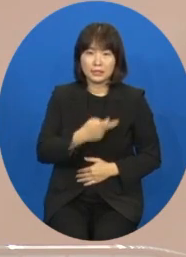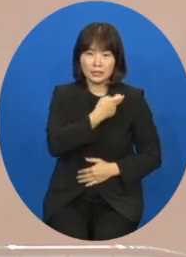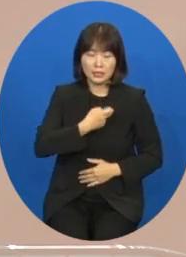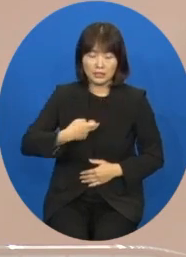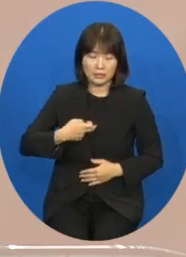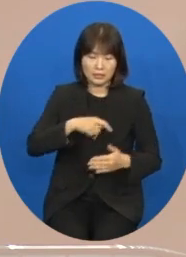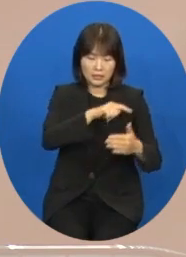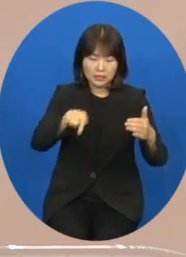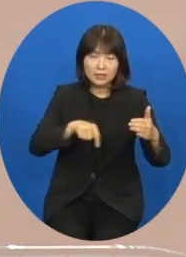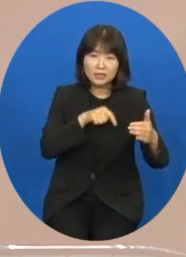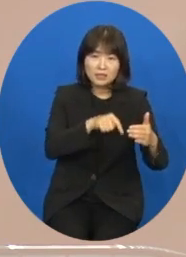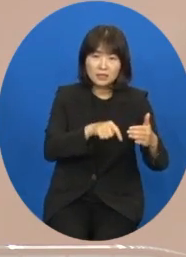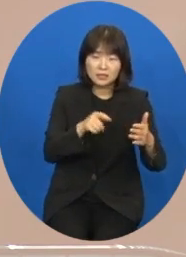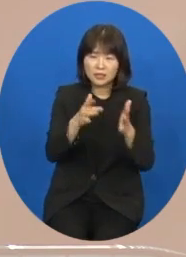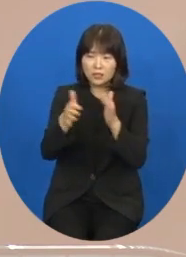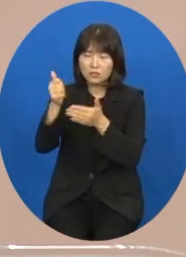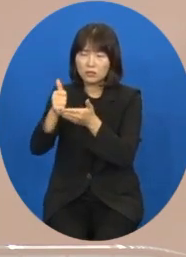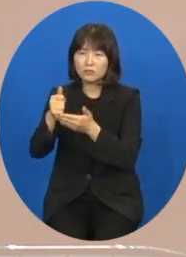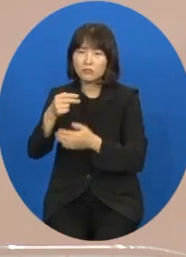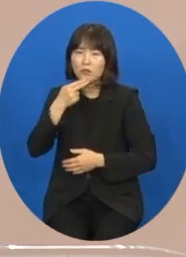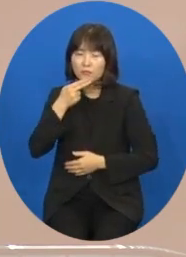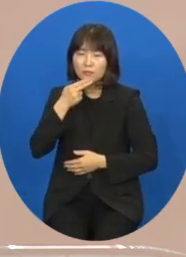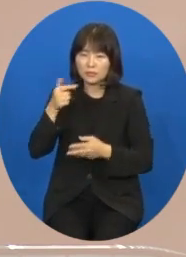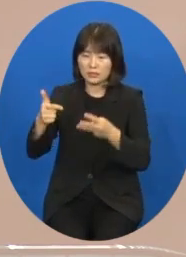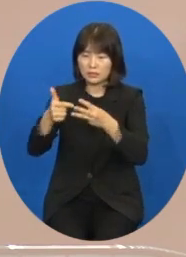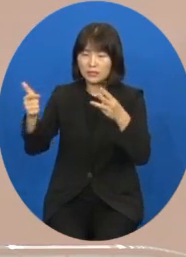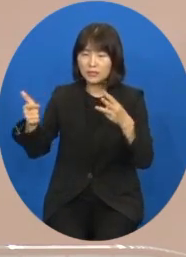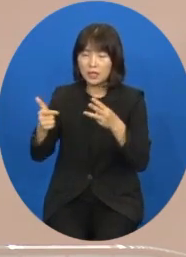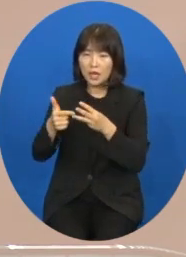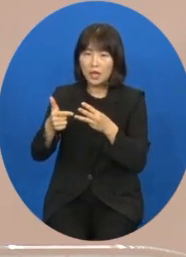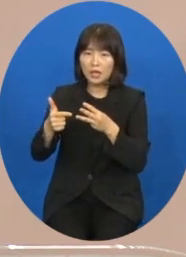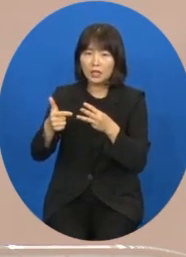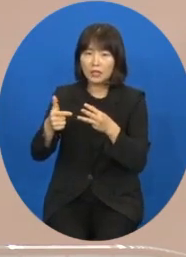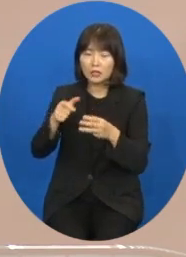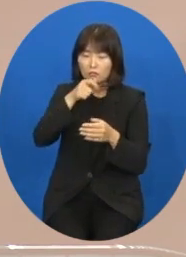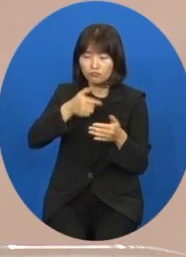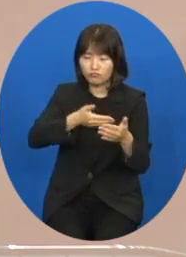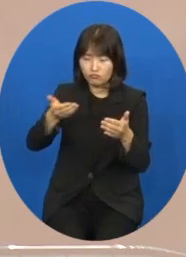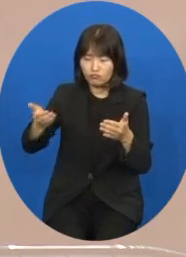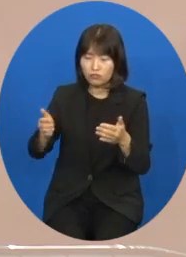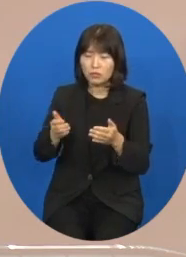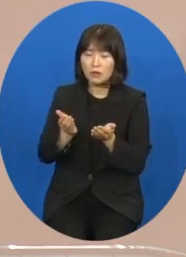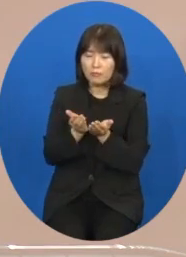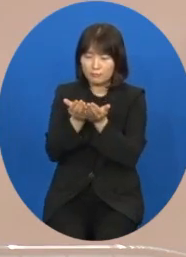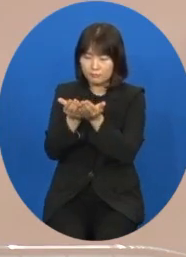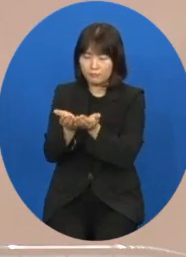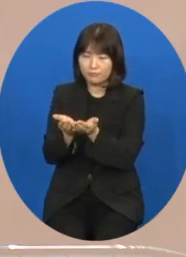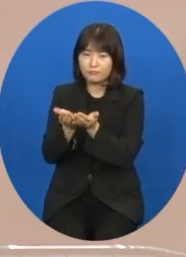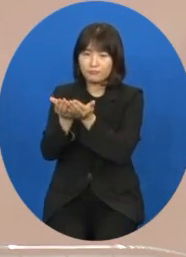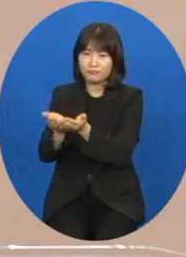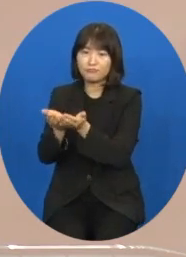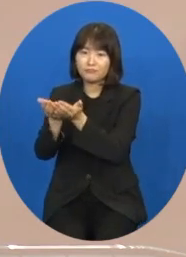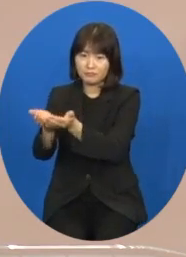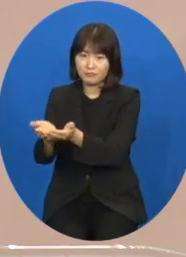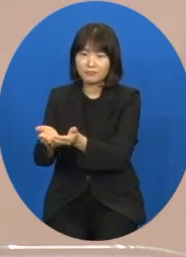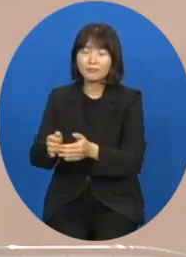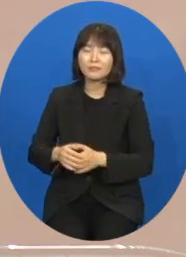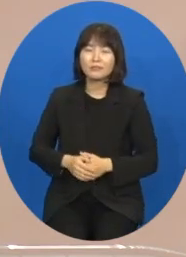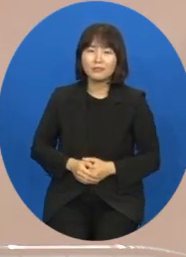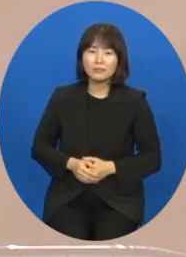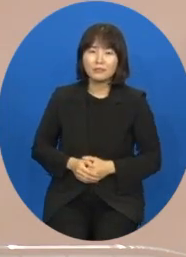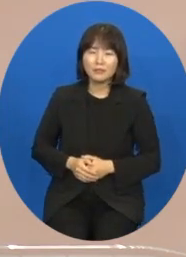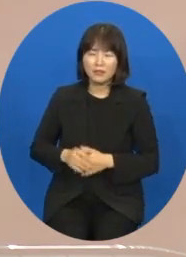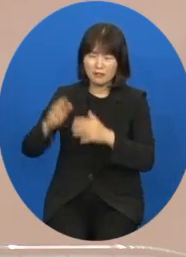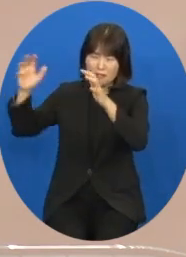제자들은 예수님 없이 이제 갈릴리 호수를 건너가려고 배를 타고 건너가요. 근데 가다가